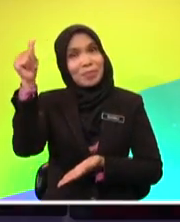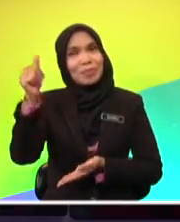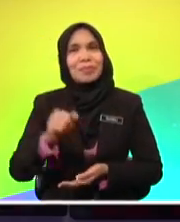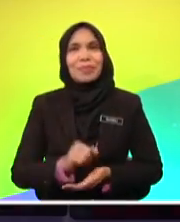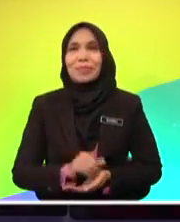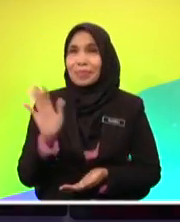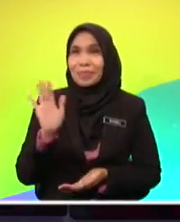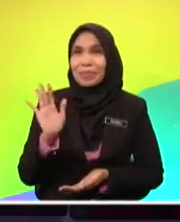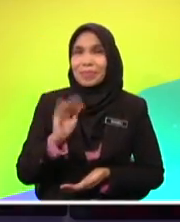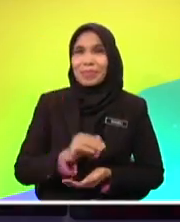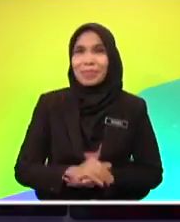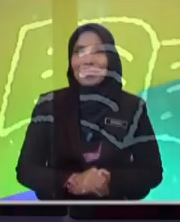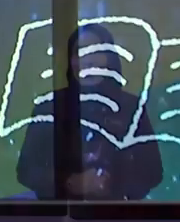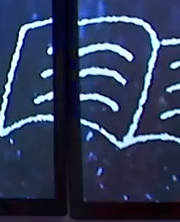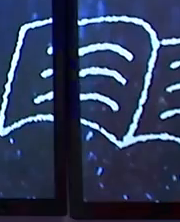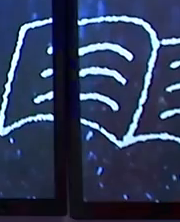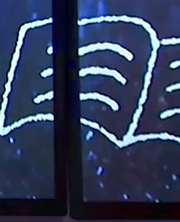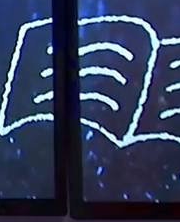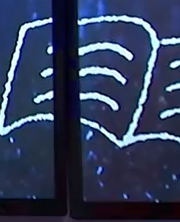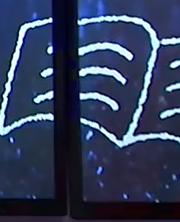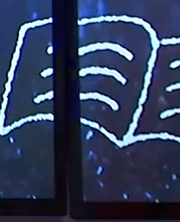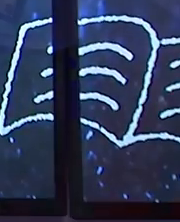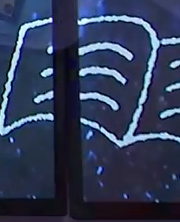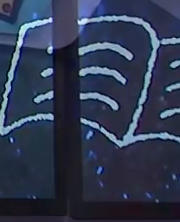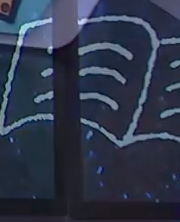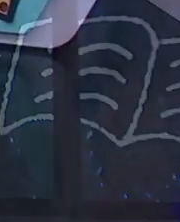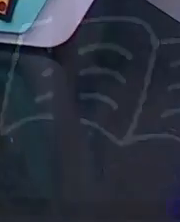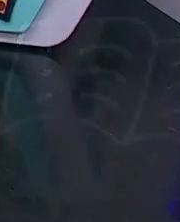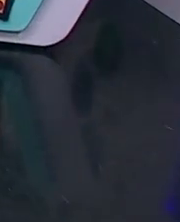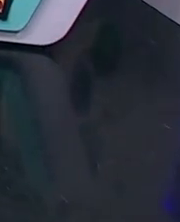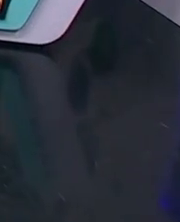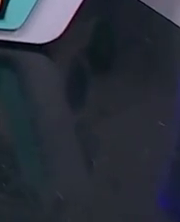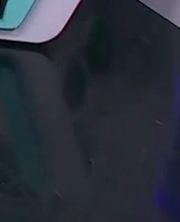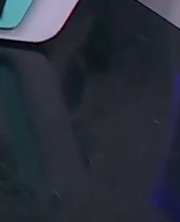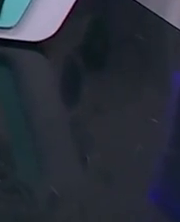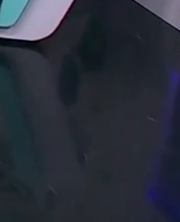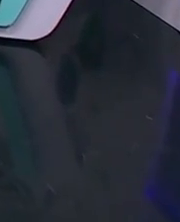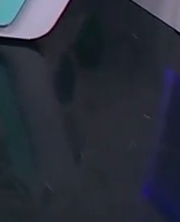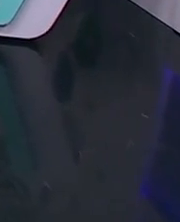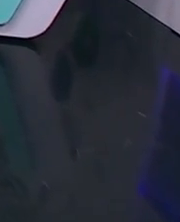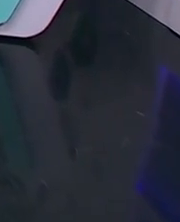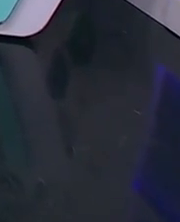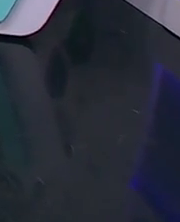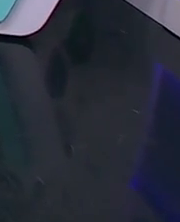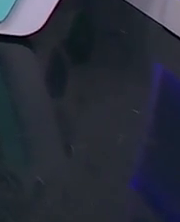Terima kasih cikgu. Terima kasih.